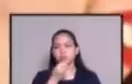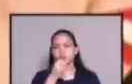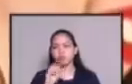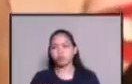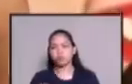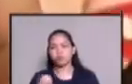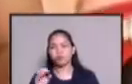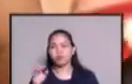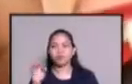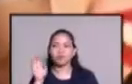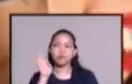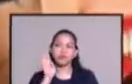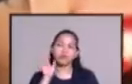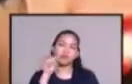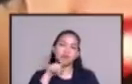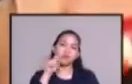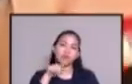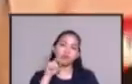kapatid ko na si Inday.